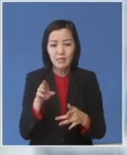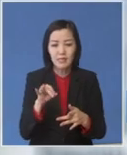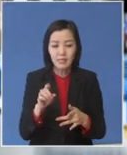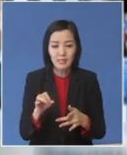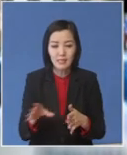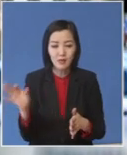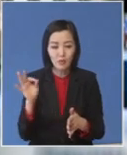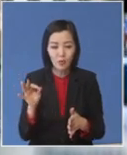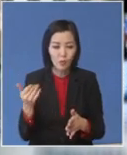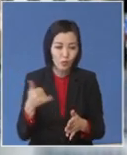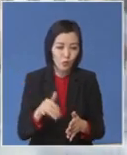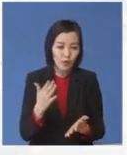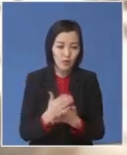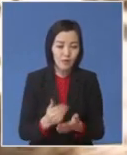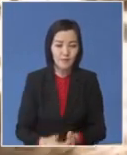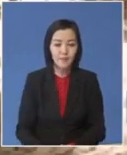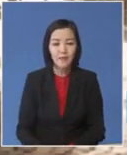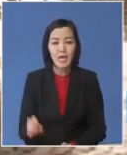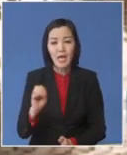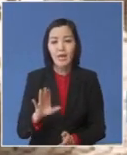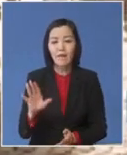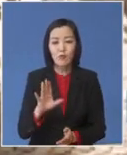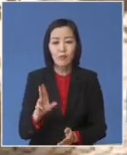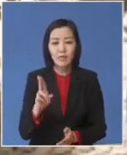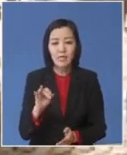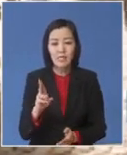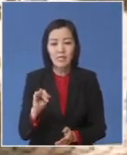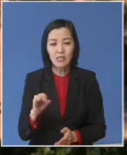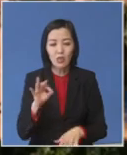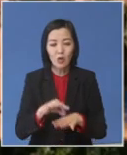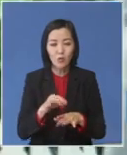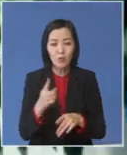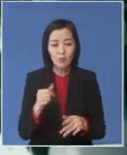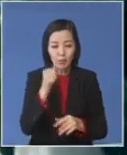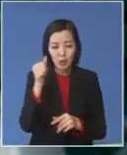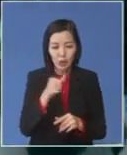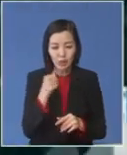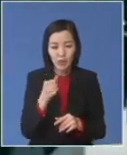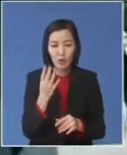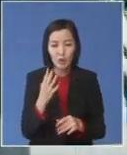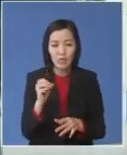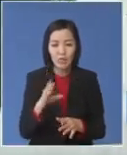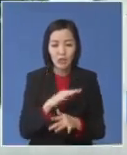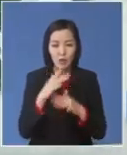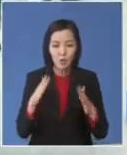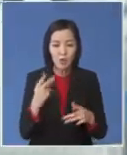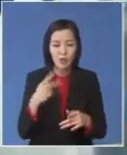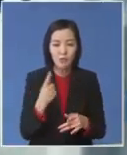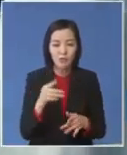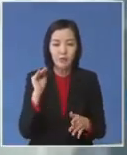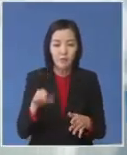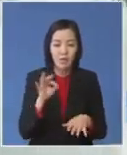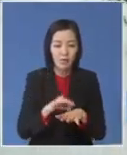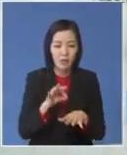осы түрі құйылады екен. Еуропада қызылша аурумен ауырғандардың саны бір жылда 4 есеге ұлғайған. 21 мың адам осы дертке